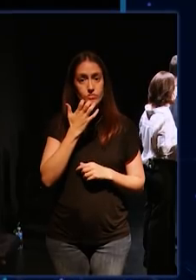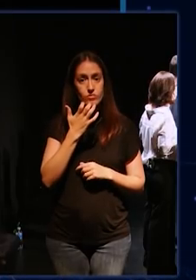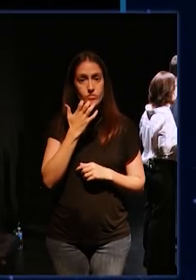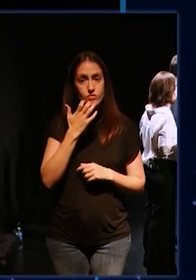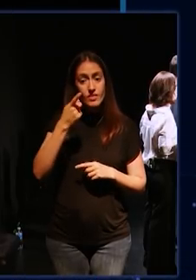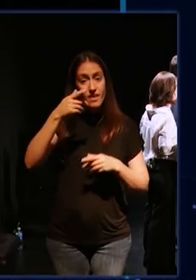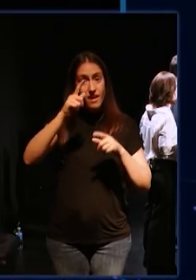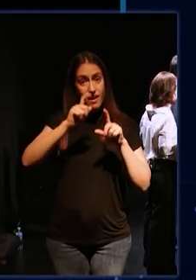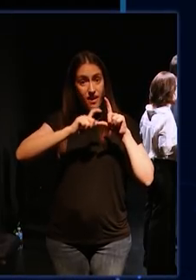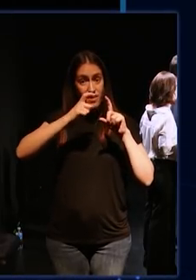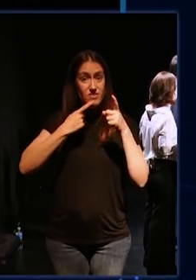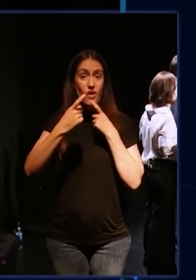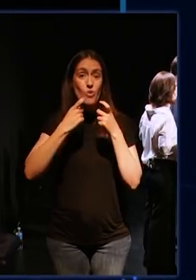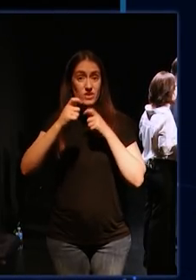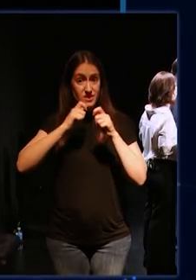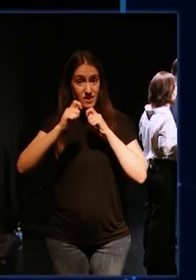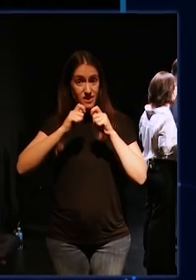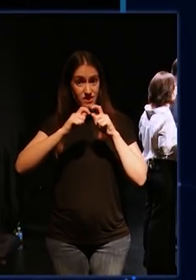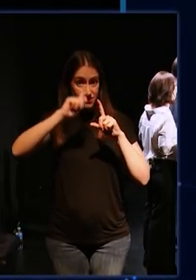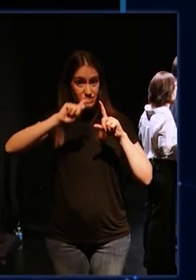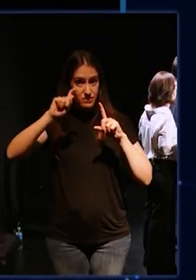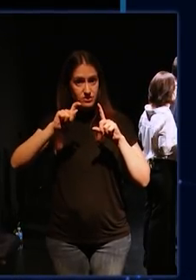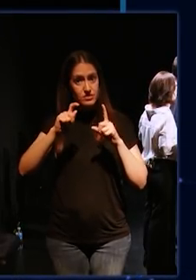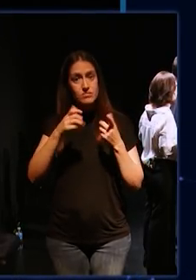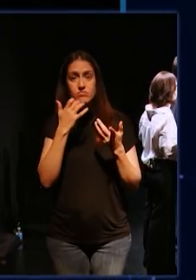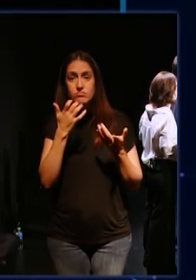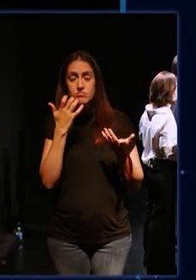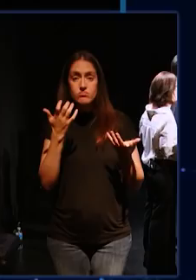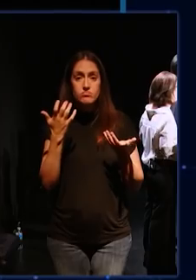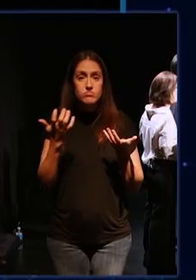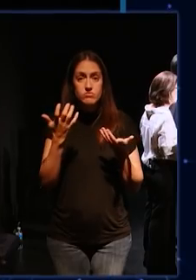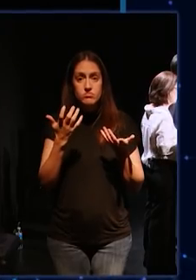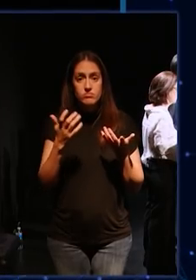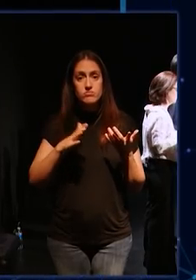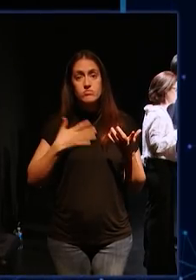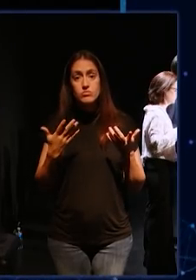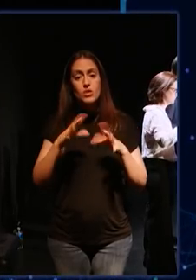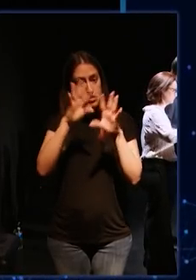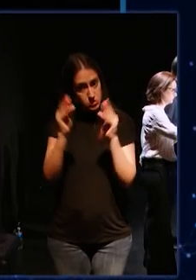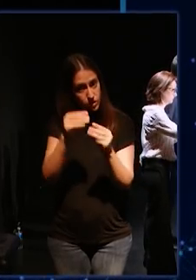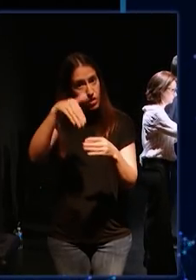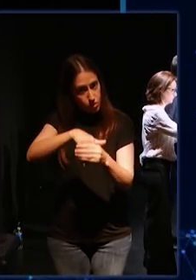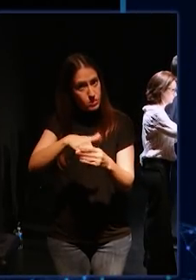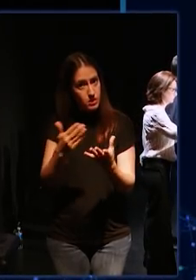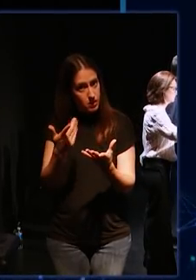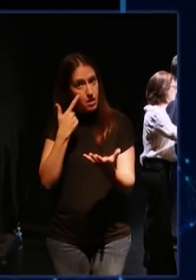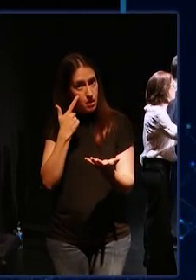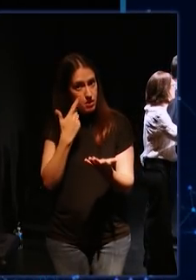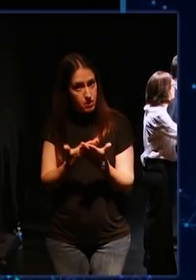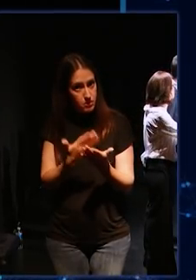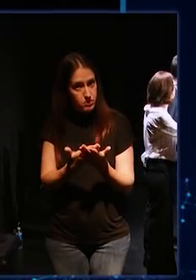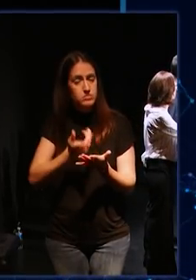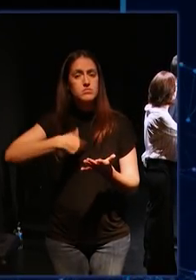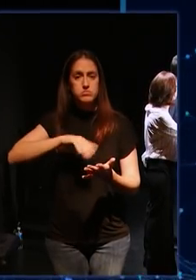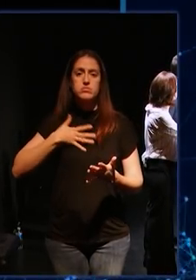I si les enquestes d'alguna manera doncs es queden reflectides en les urnes, serem